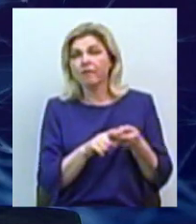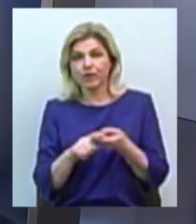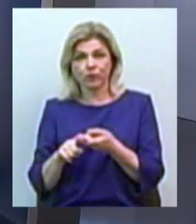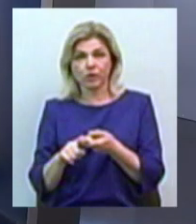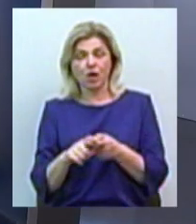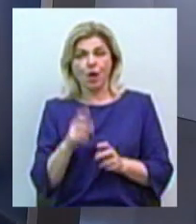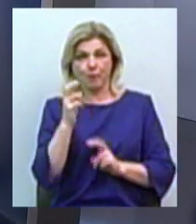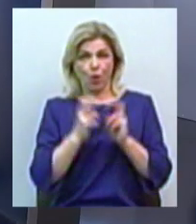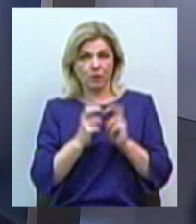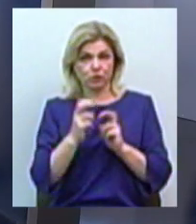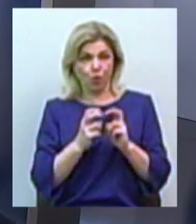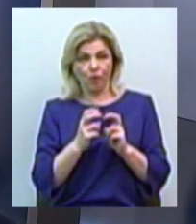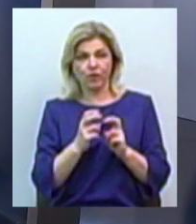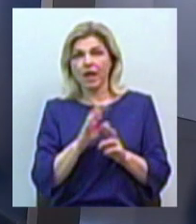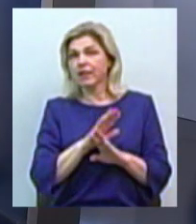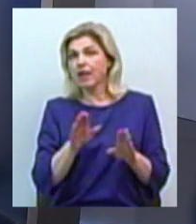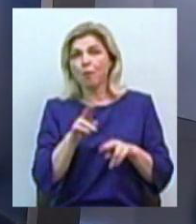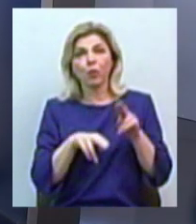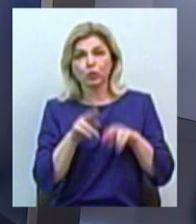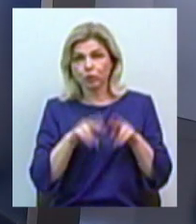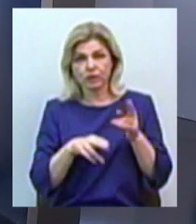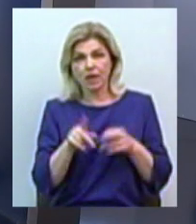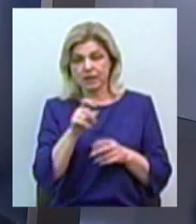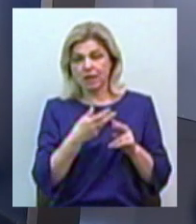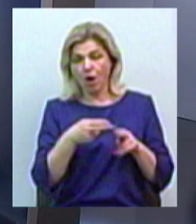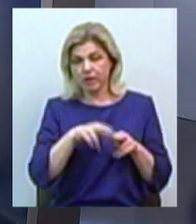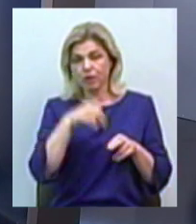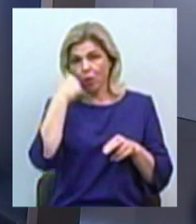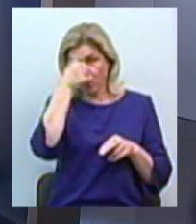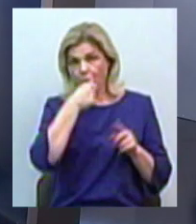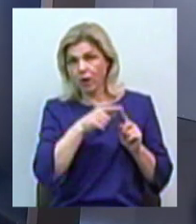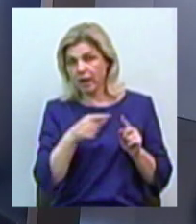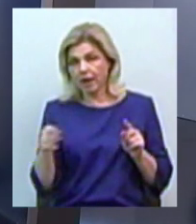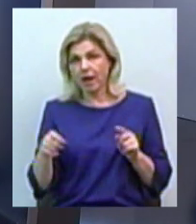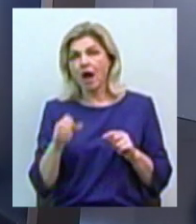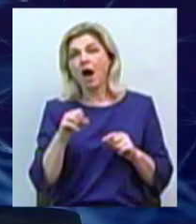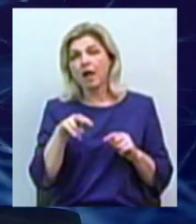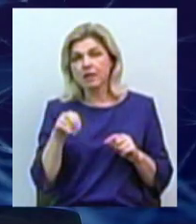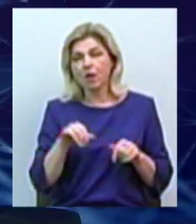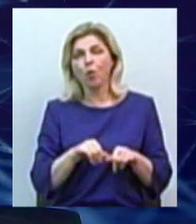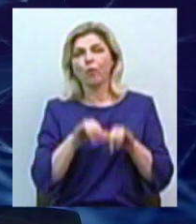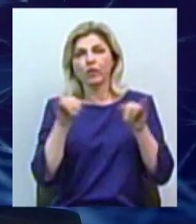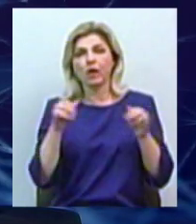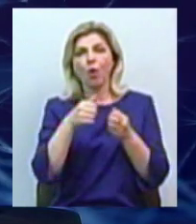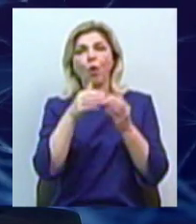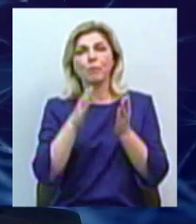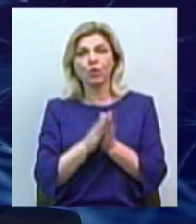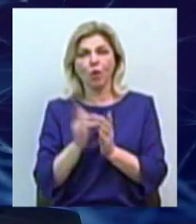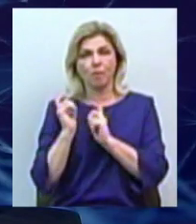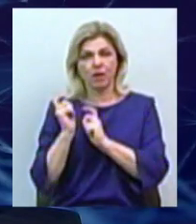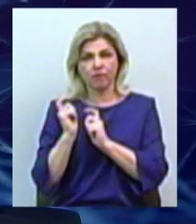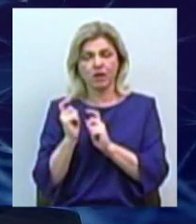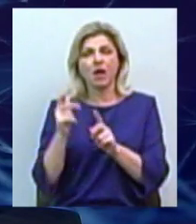виходить? Якщо промисловість не будується за ці роки, але збільшується обсяг перевантаження, перевалки в